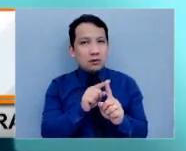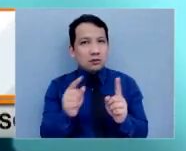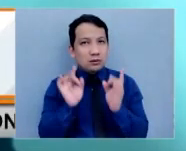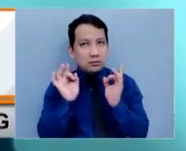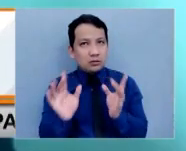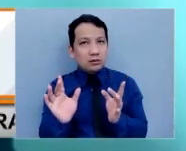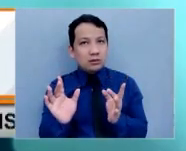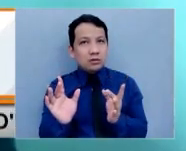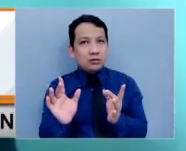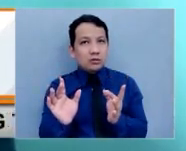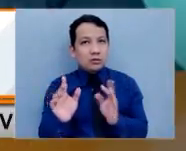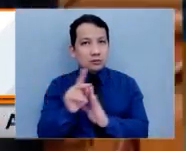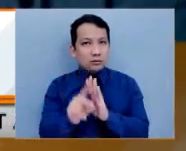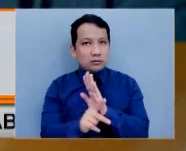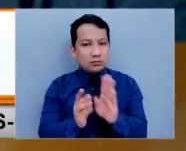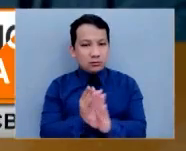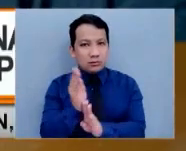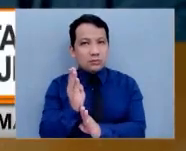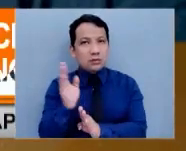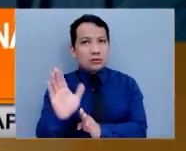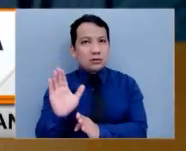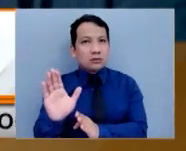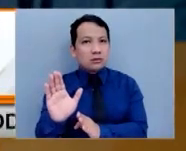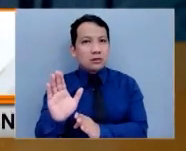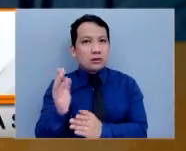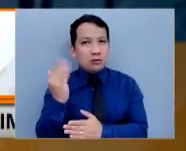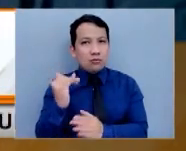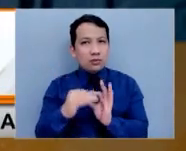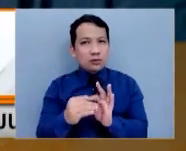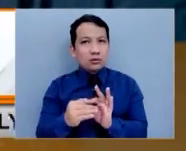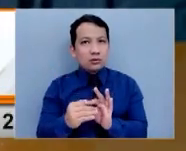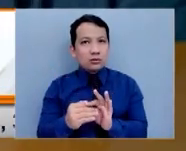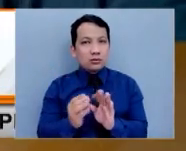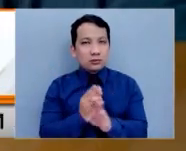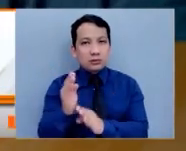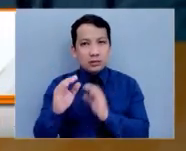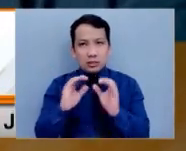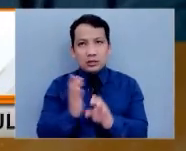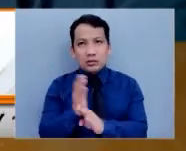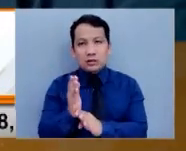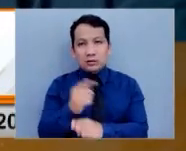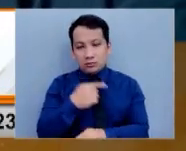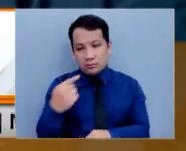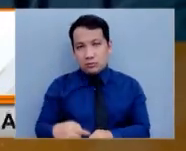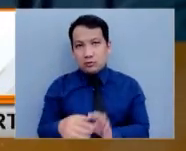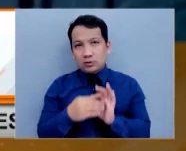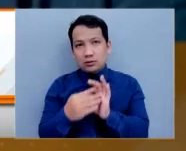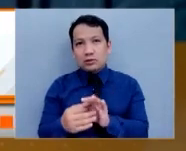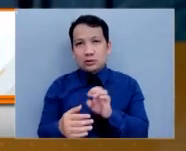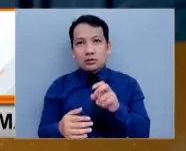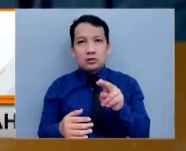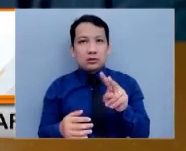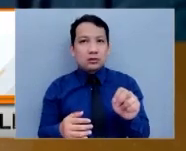itong foreign policy direction ng Pilipinas dahil meron siyang direct channels of communications not only with the Chinese envoy in the Philippines but also